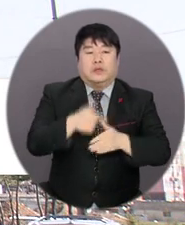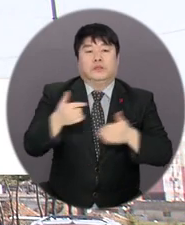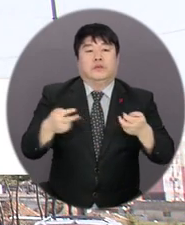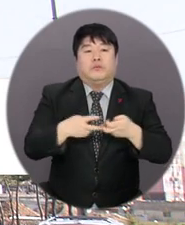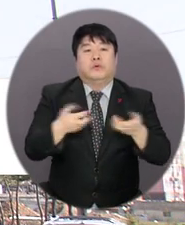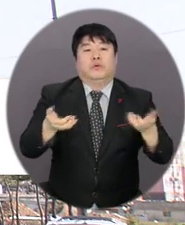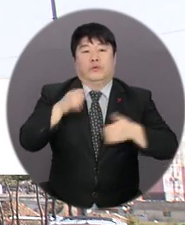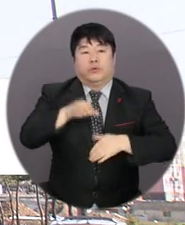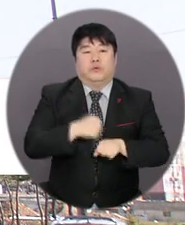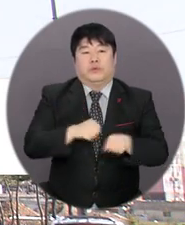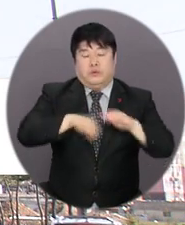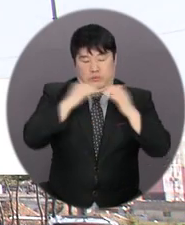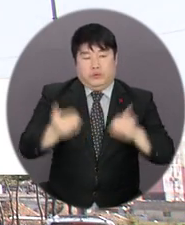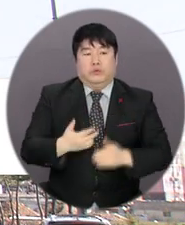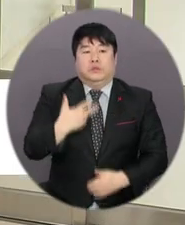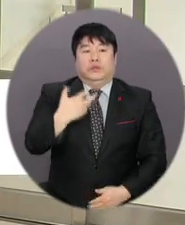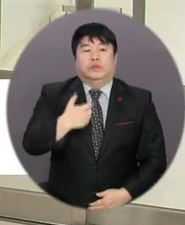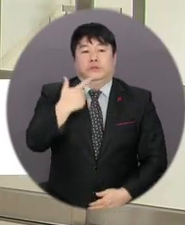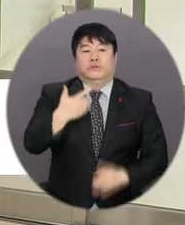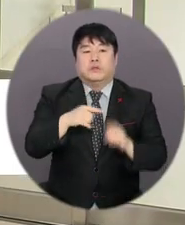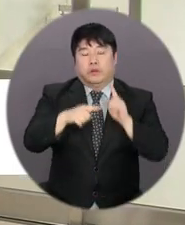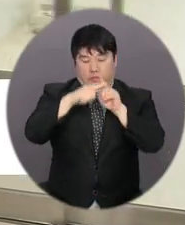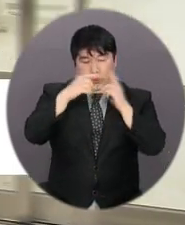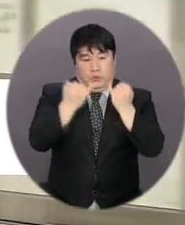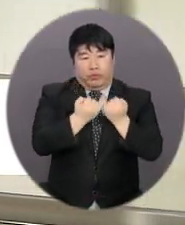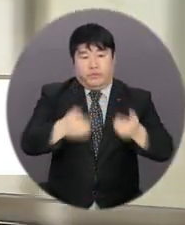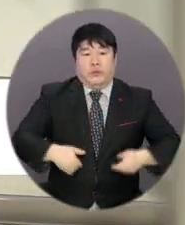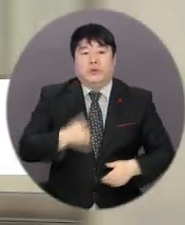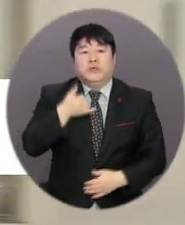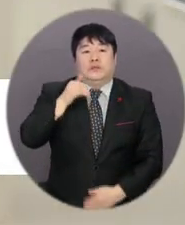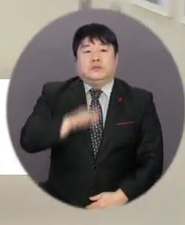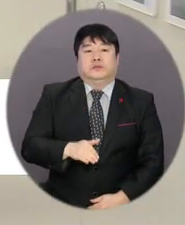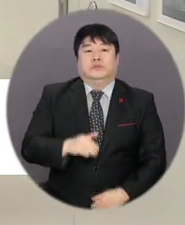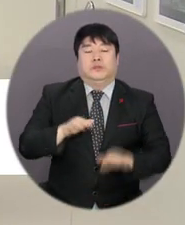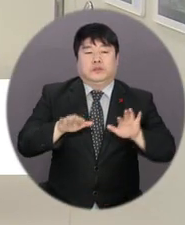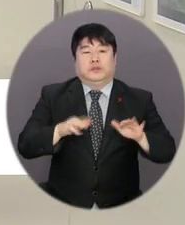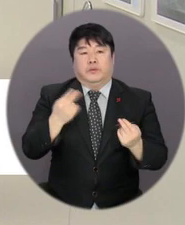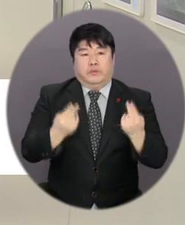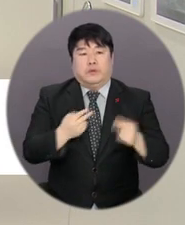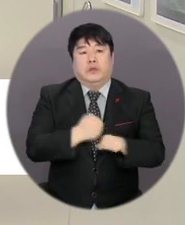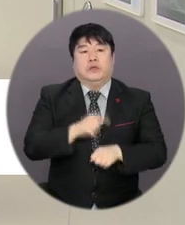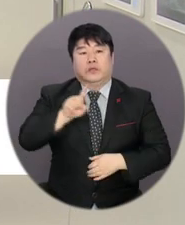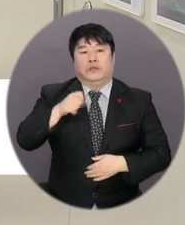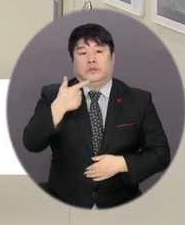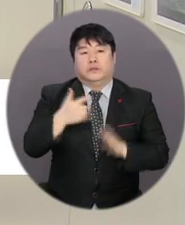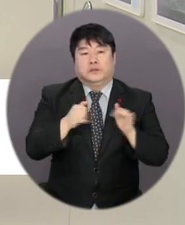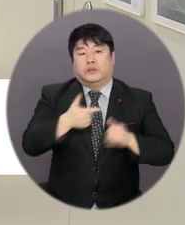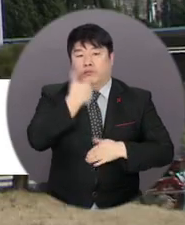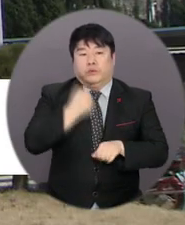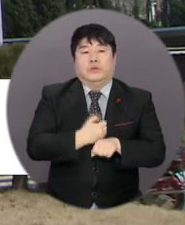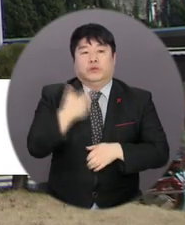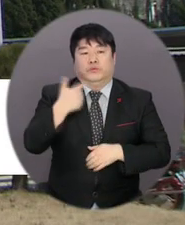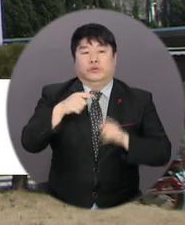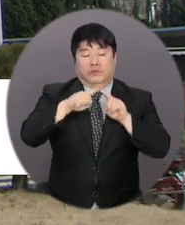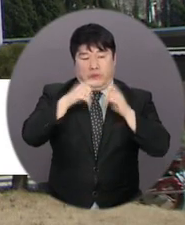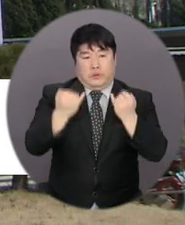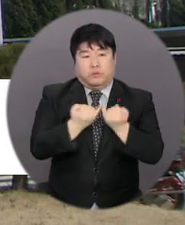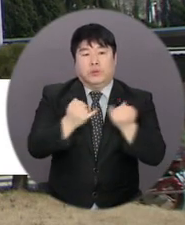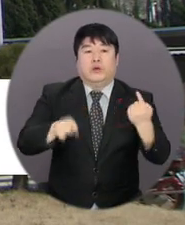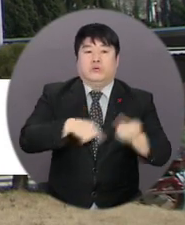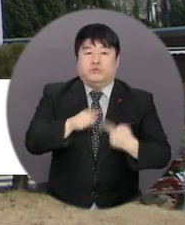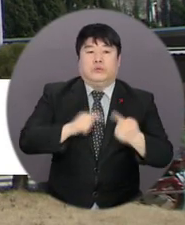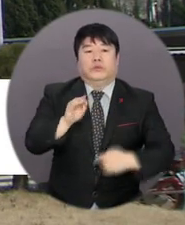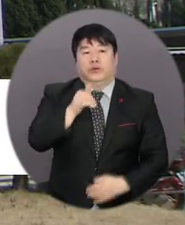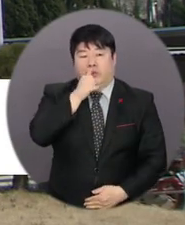강진의료원은 전체 76명의 간호사를 확보하고 있어야 하지만 정원 대비 16명이 부족한 60명의 간호사로 운영되고